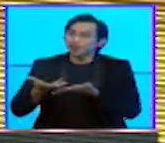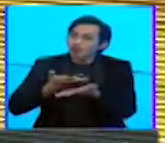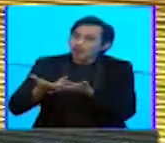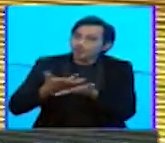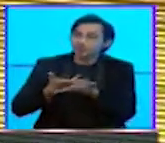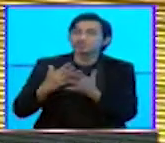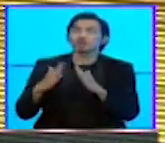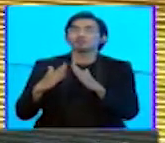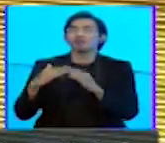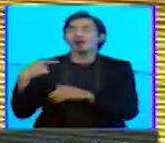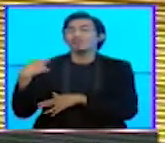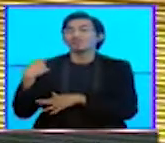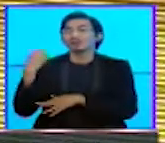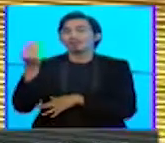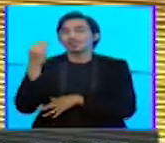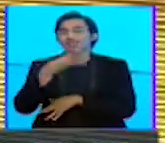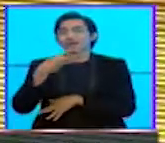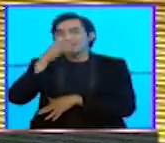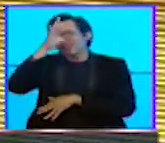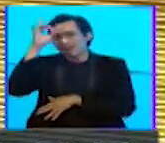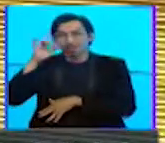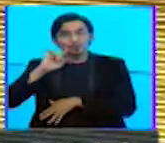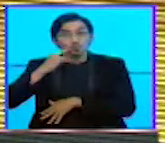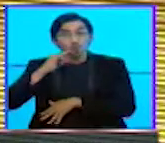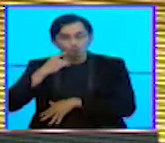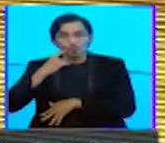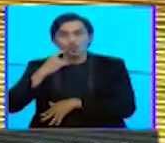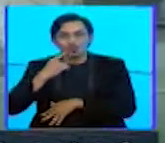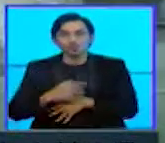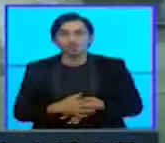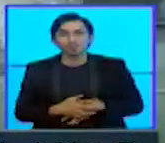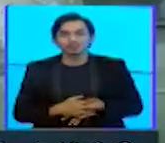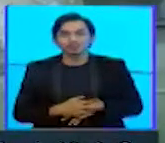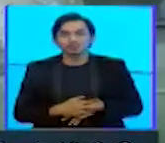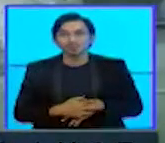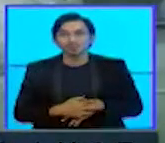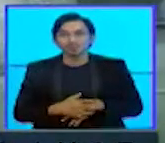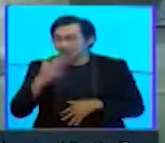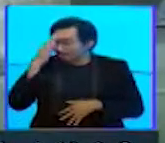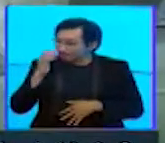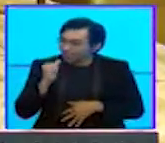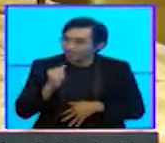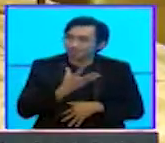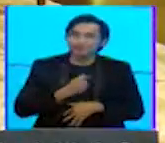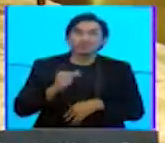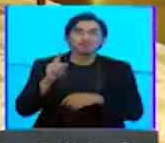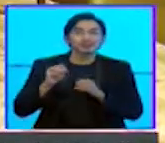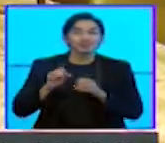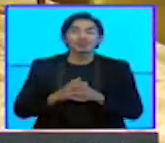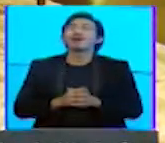Menteri Pariwisata dan Ekonomi Kreatif Republik Indonesia, Sandiaga Salahuddin Uno. Assalamualaikum Bang Sandi, Mpok Nur,